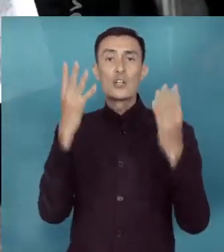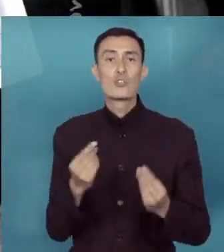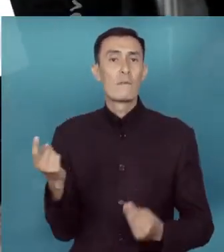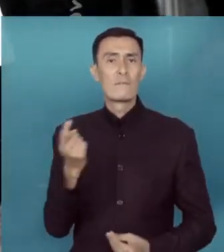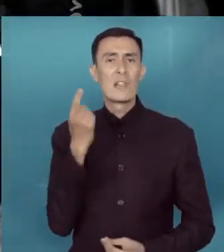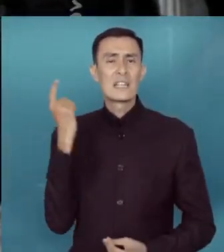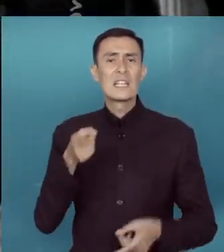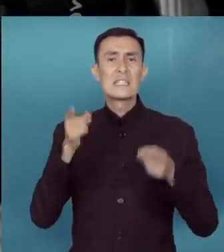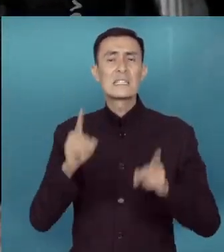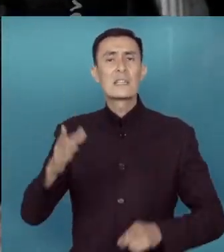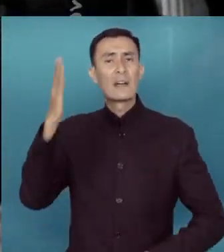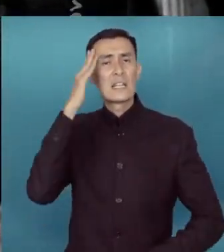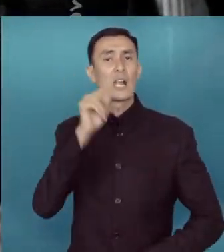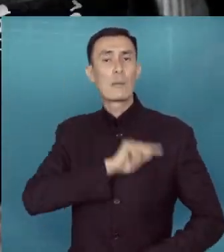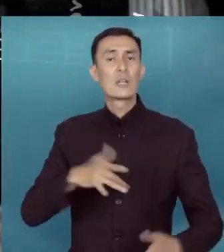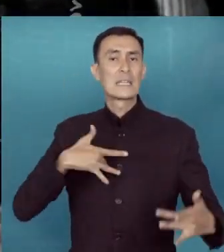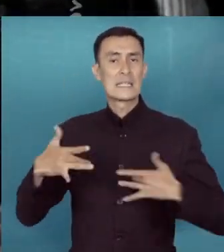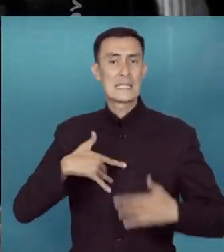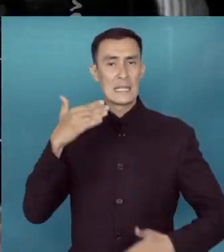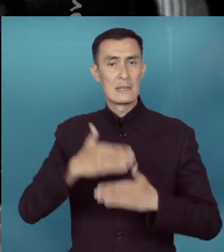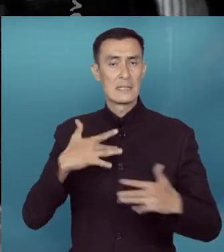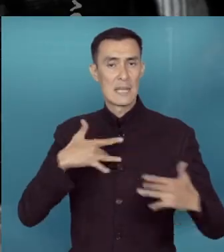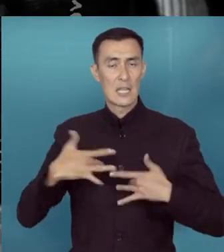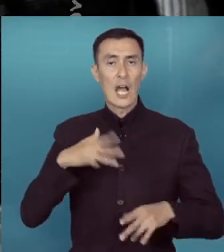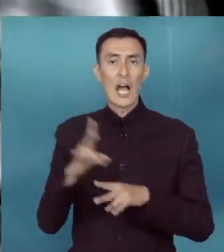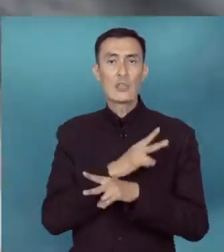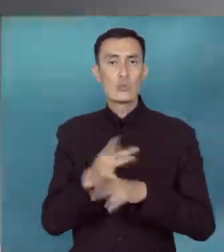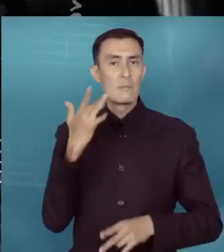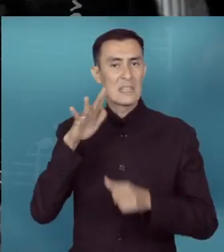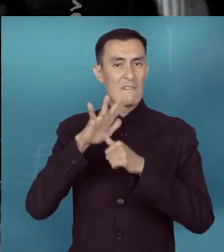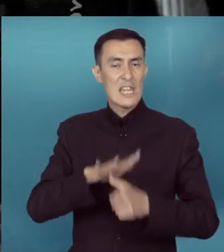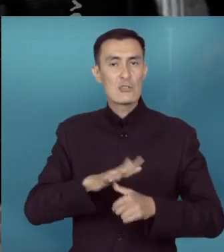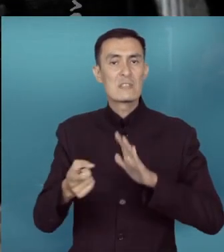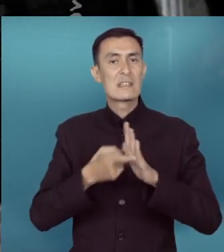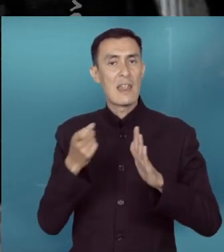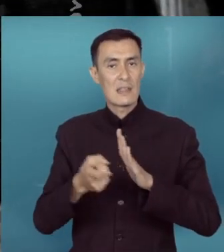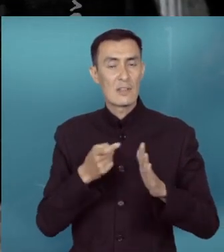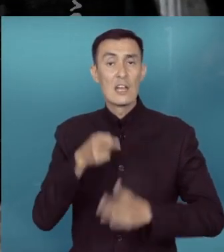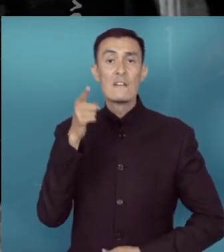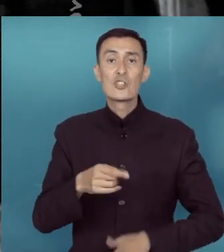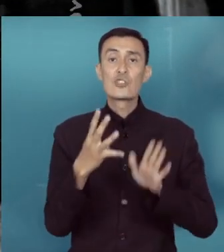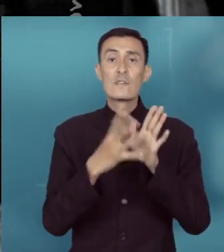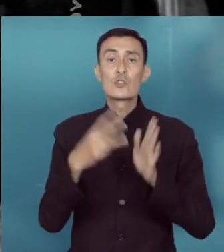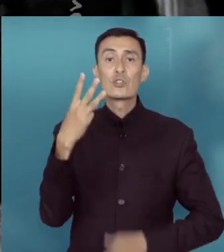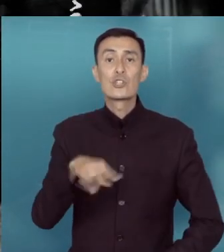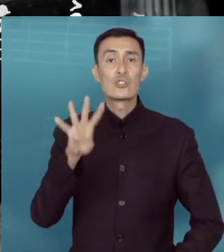Днем владелец истинно природного таланта работал на сцене театра, а ночью подвергался давлению следователей.